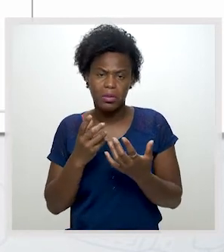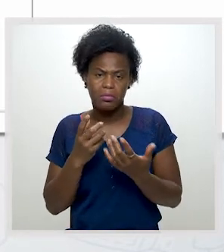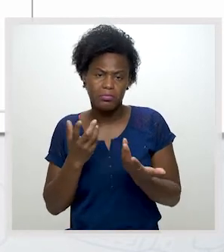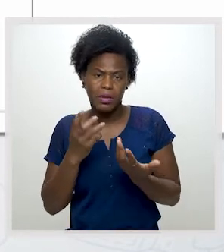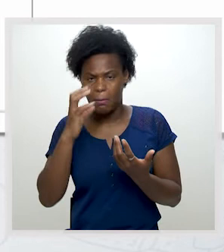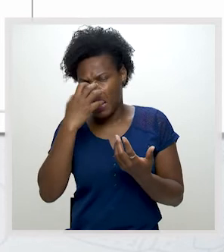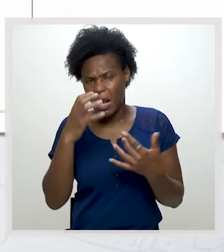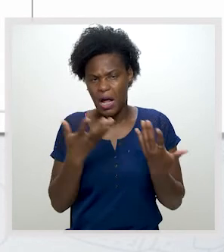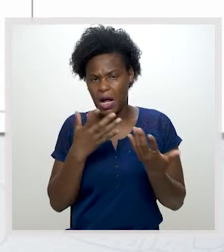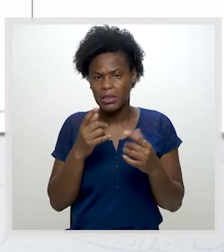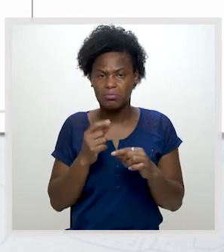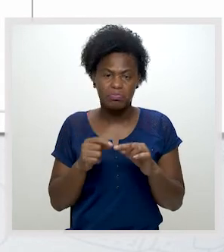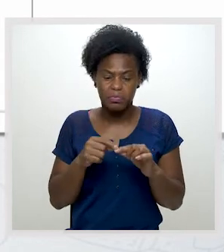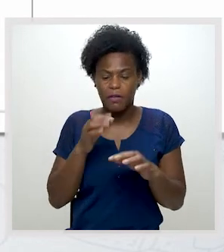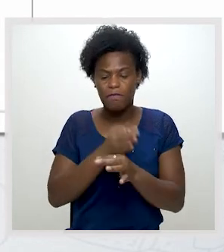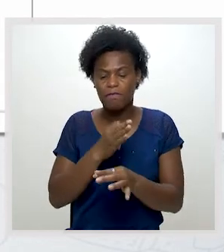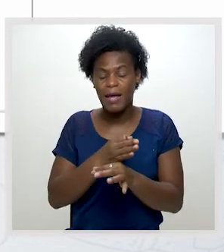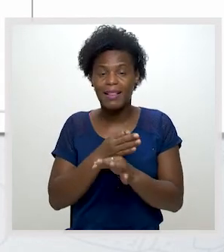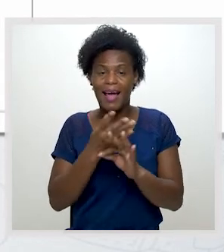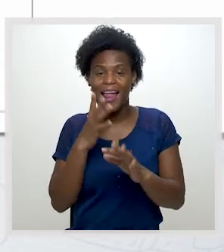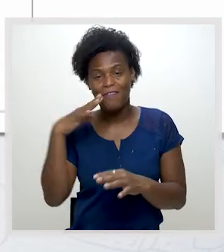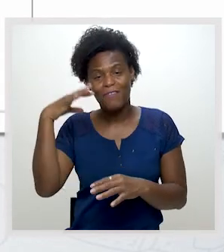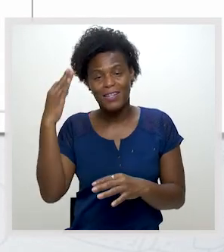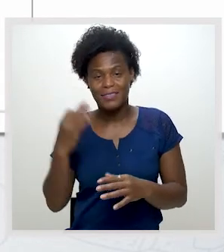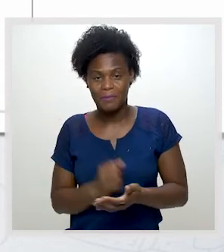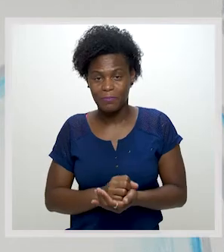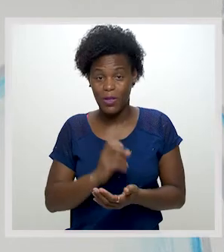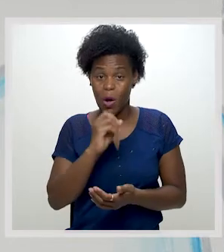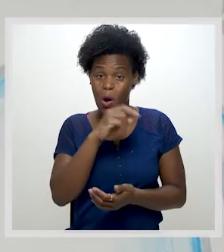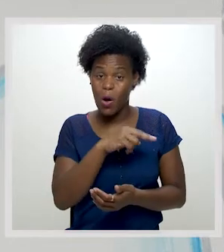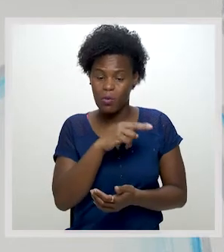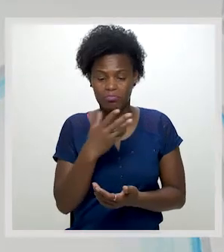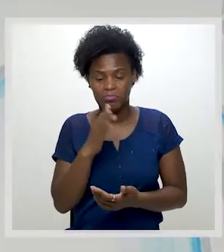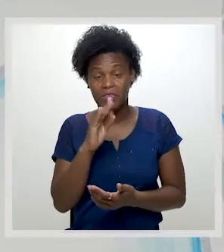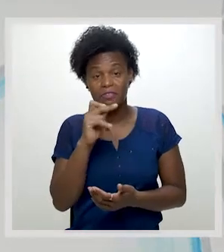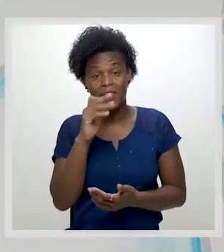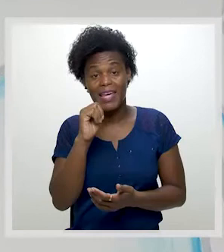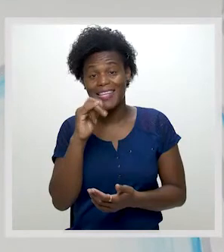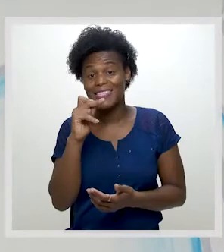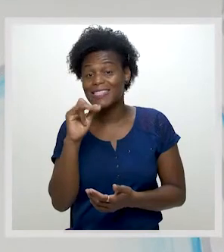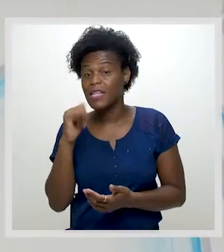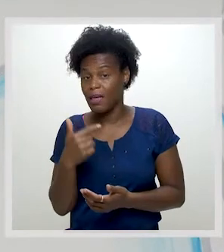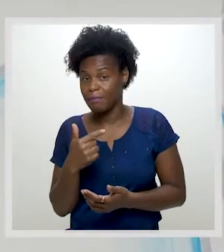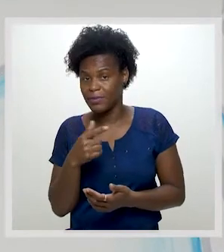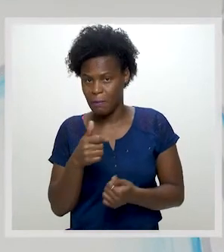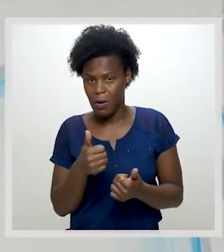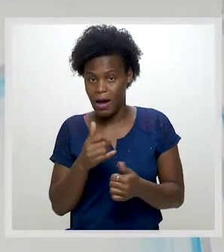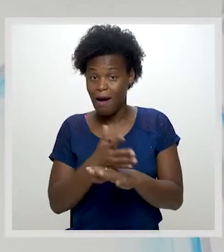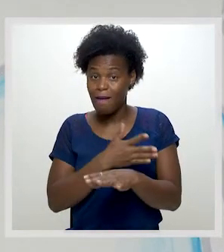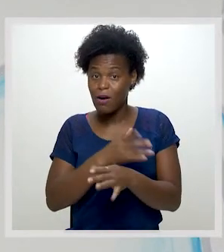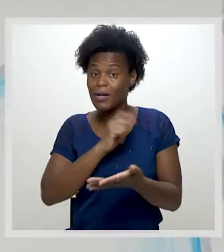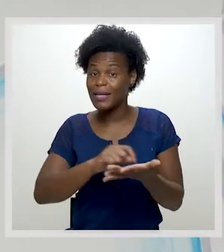on faisait des fêtes d'anniversaire. C'est bien? Très bien. Alors, avant de faire des